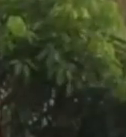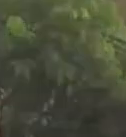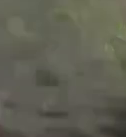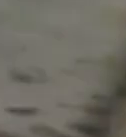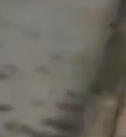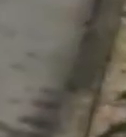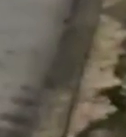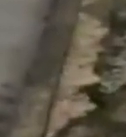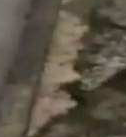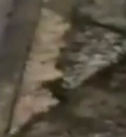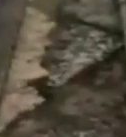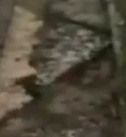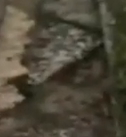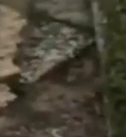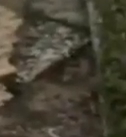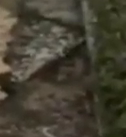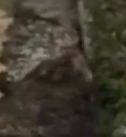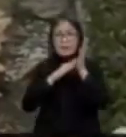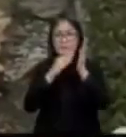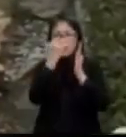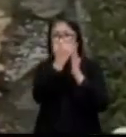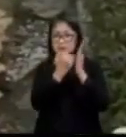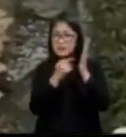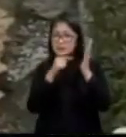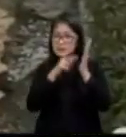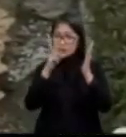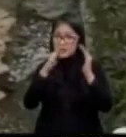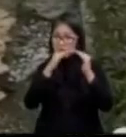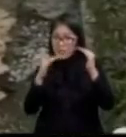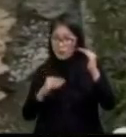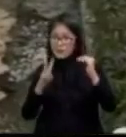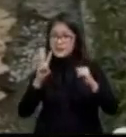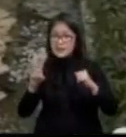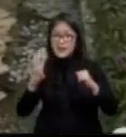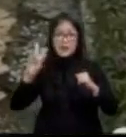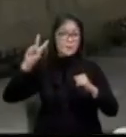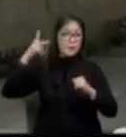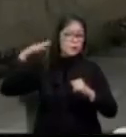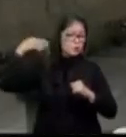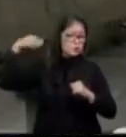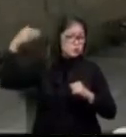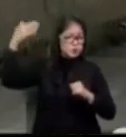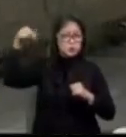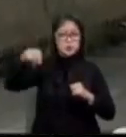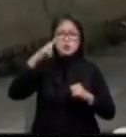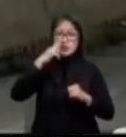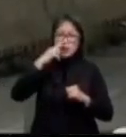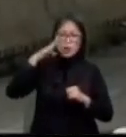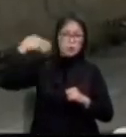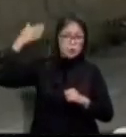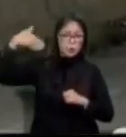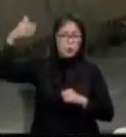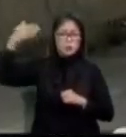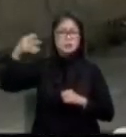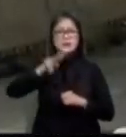PPKM level 3, sebelumnya DKI Jakarta menerapkan aturan ganjil genap setiap hari dari hari Senin hingga hari Minggu, dan